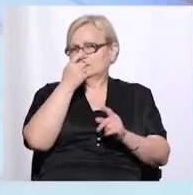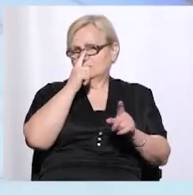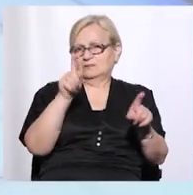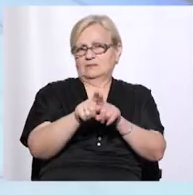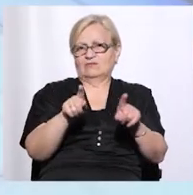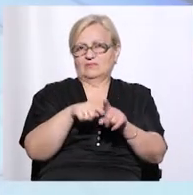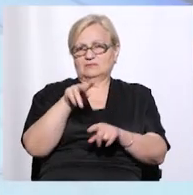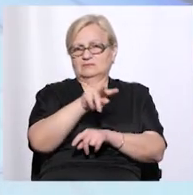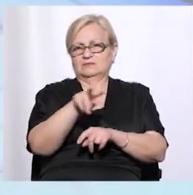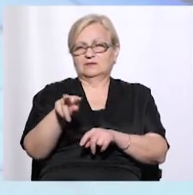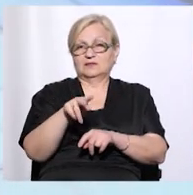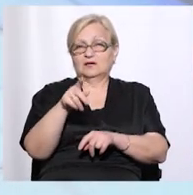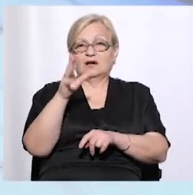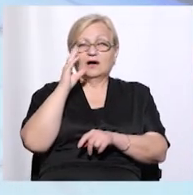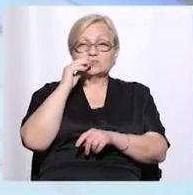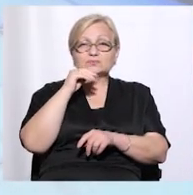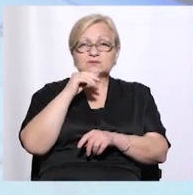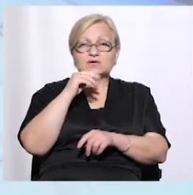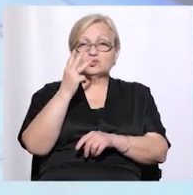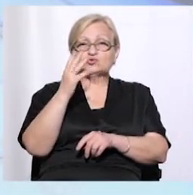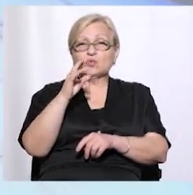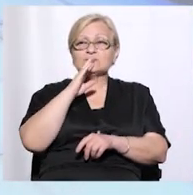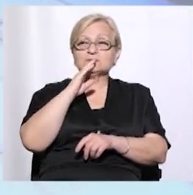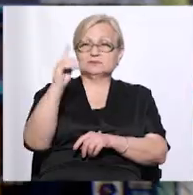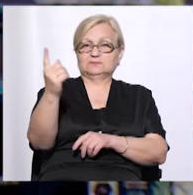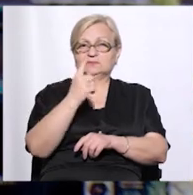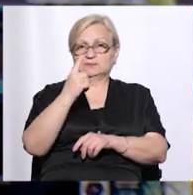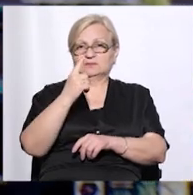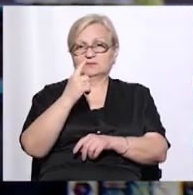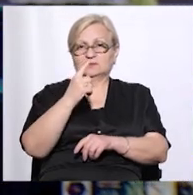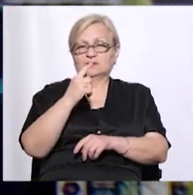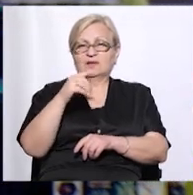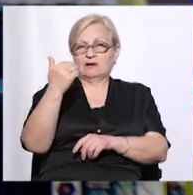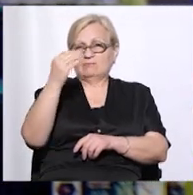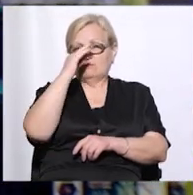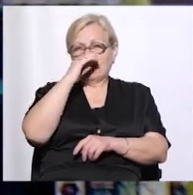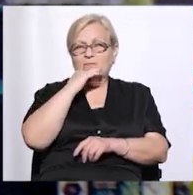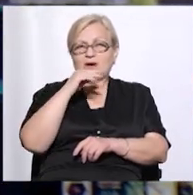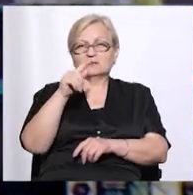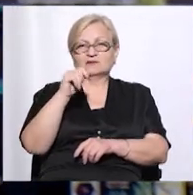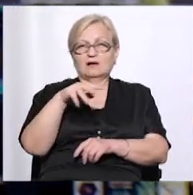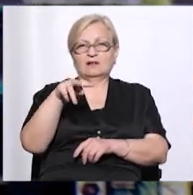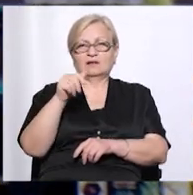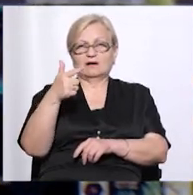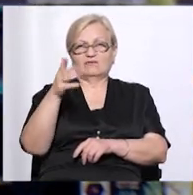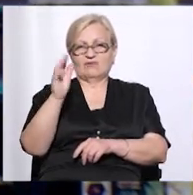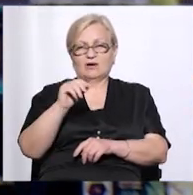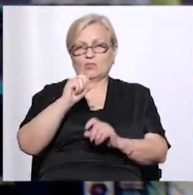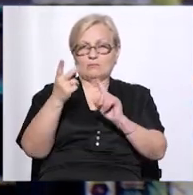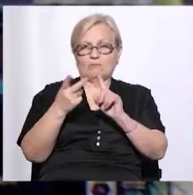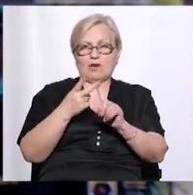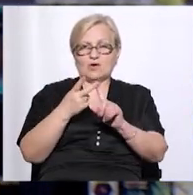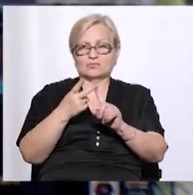არაჩვეულებრივი სცენა, როდესაც შორენას მამა თალაგვა კოლონკელიძეს მეორე ჯერ